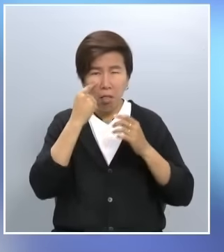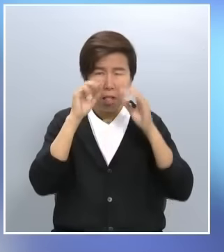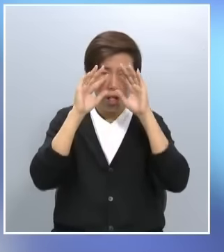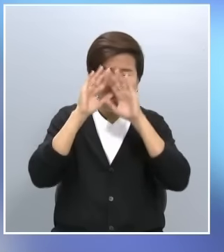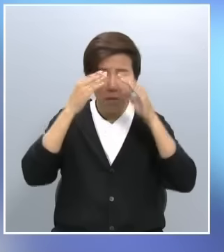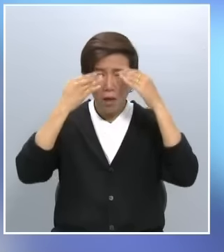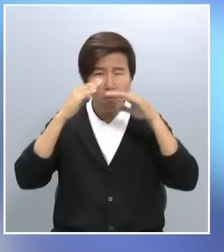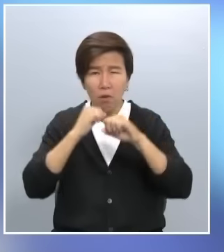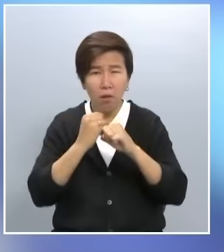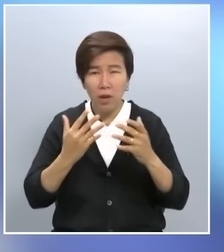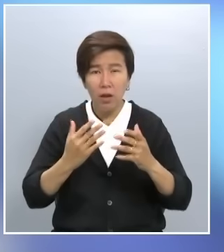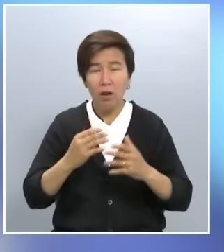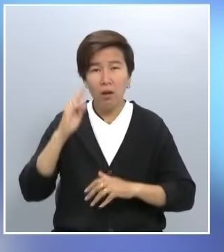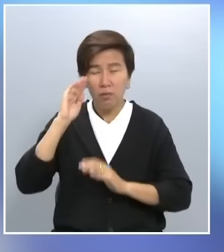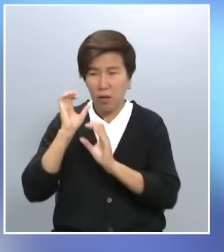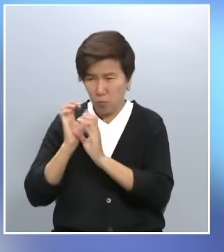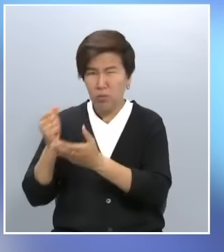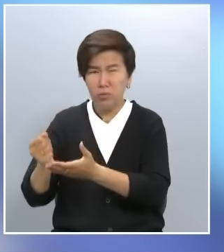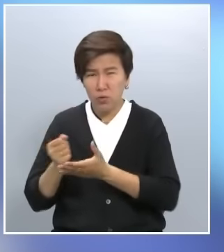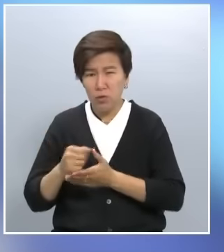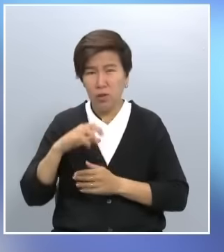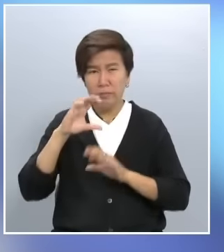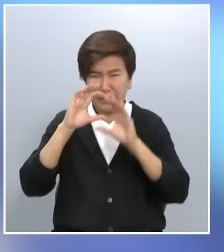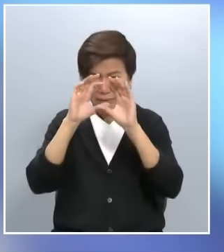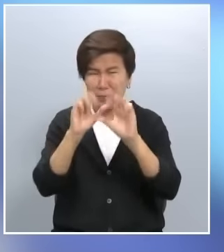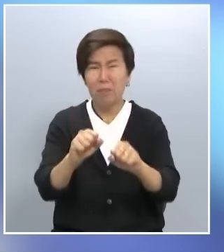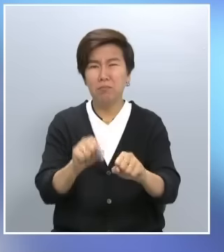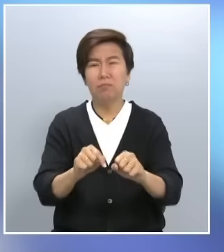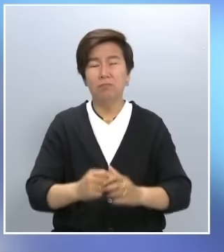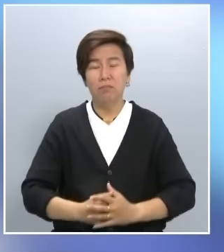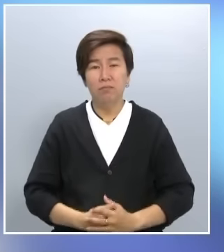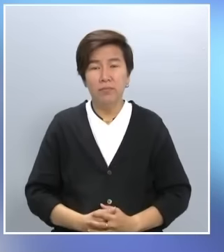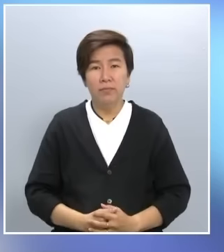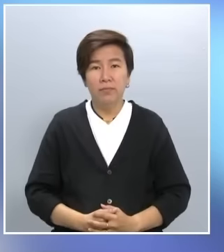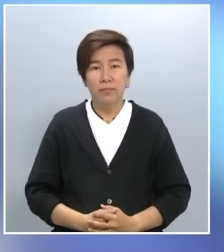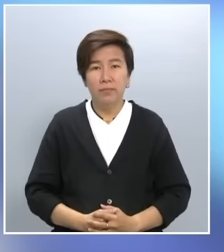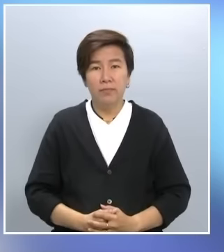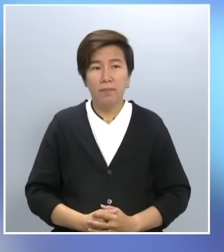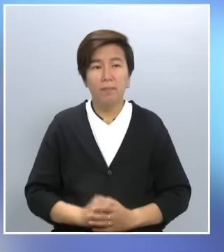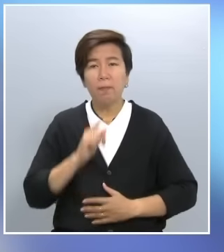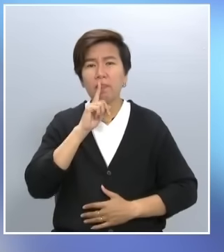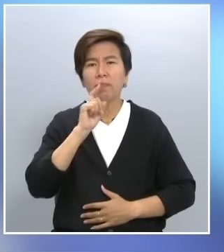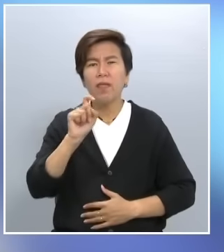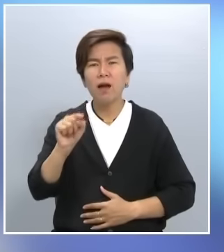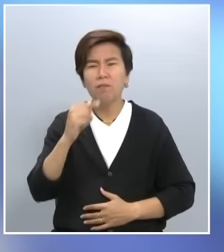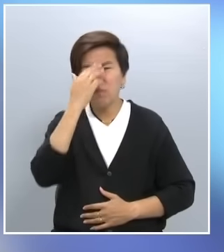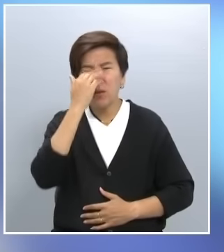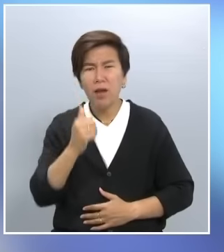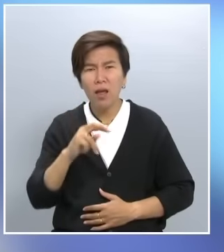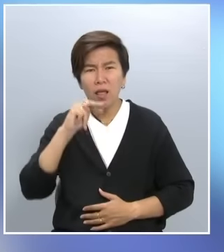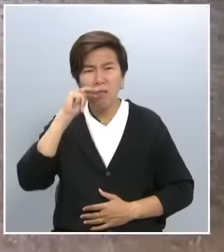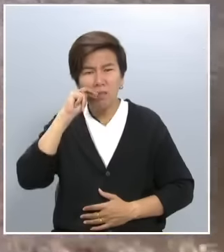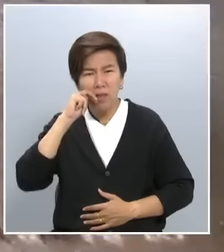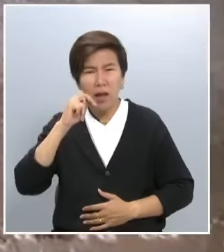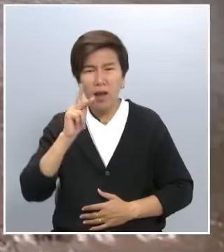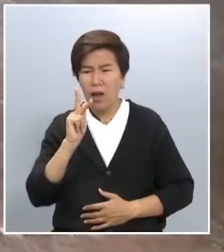ได้อยากให้ตำรวจช่วยติดตามตัวคนร้ายมาดำเนินคดีให้ได้โดยเร็วที่สุดค่ะแล้วก็อยากจะถามคนร้ายด้วยว่าทำไมถึงใช้น้ำตดในการ